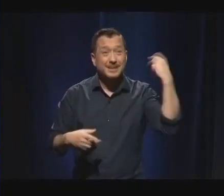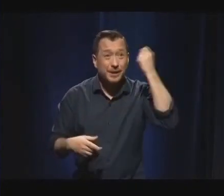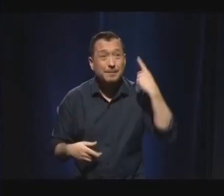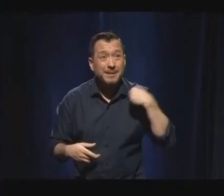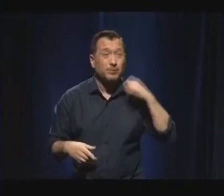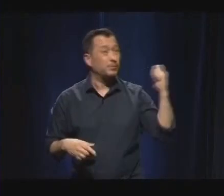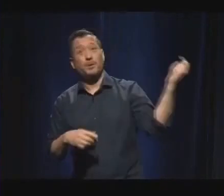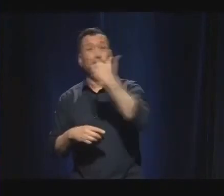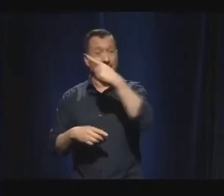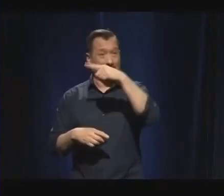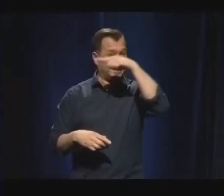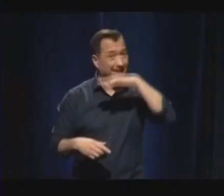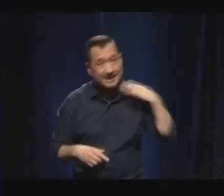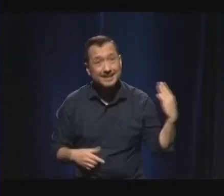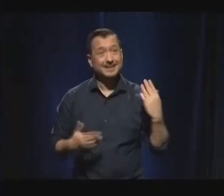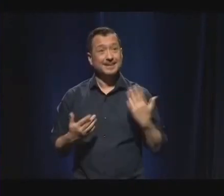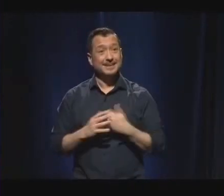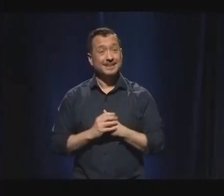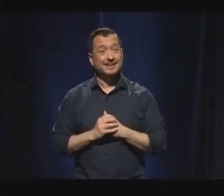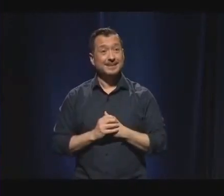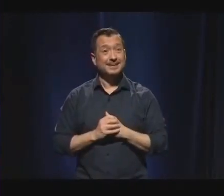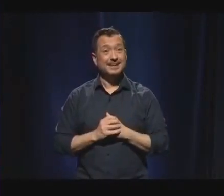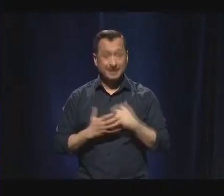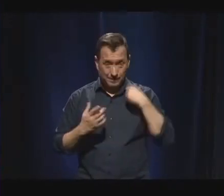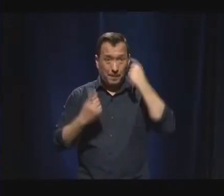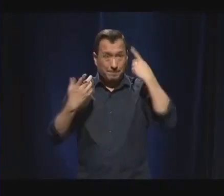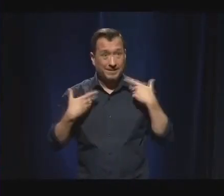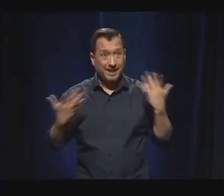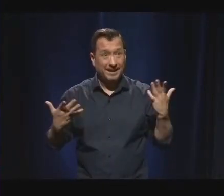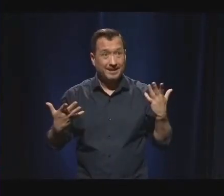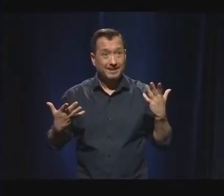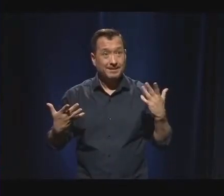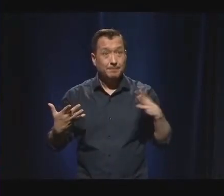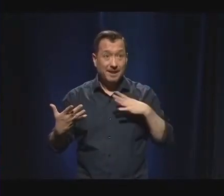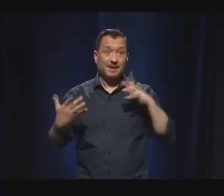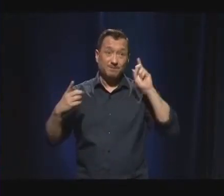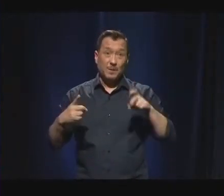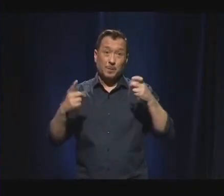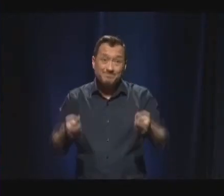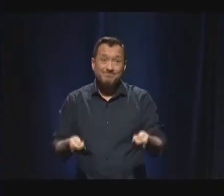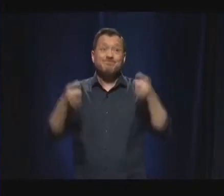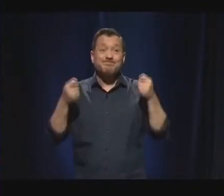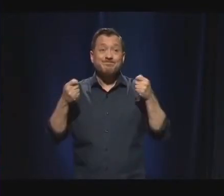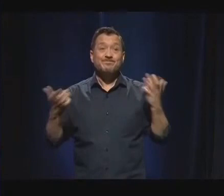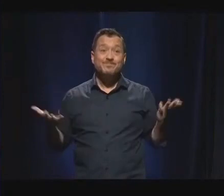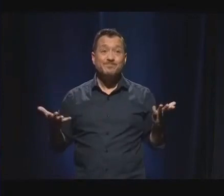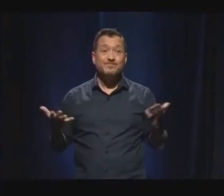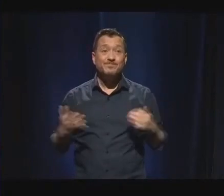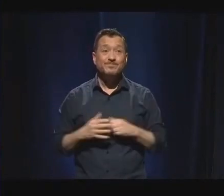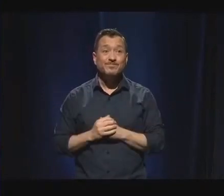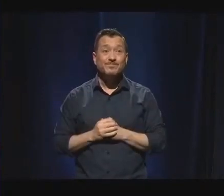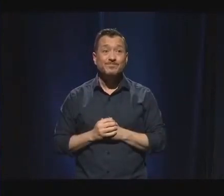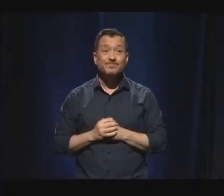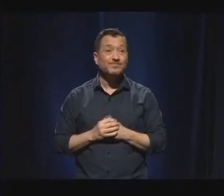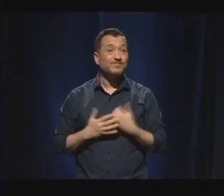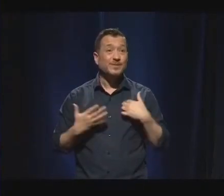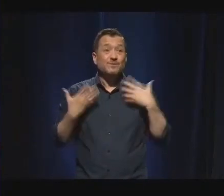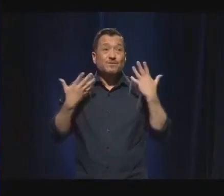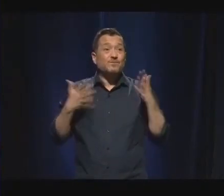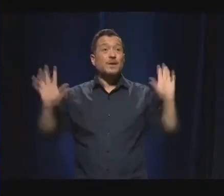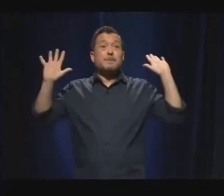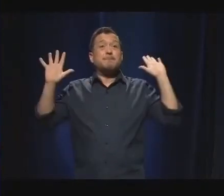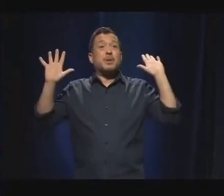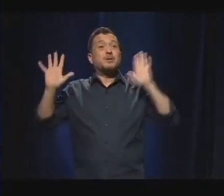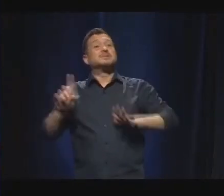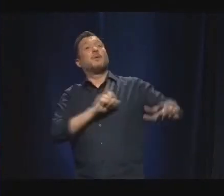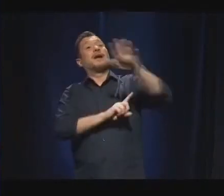tannés. Mais en même temps, il faut être capable de rester prudent. On ne veut pas se retrouver dans la situation qu'on avait